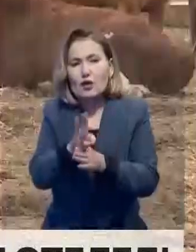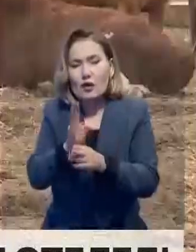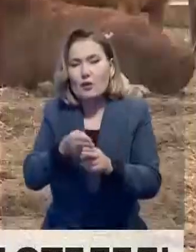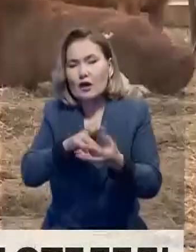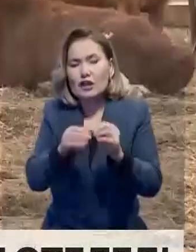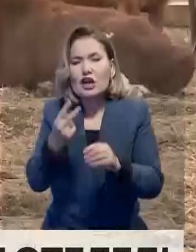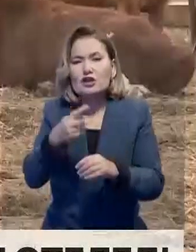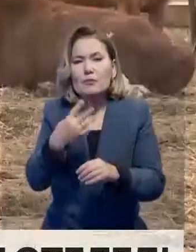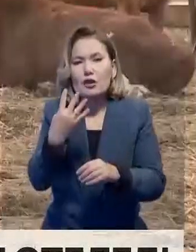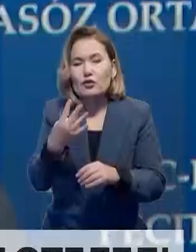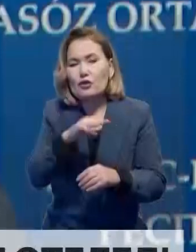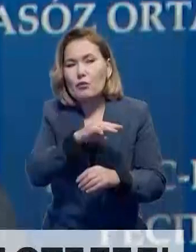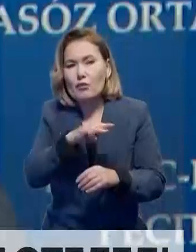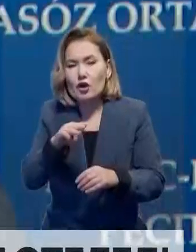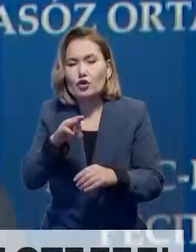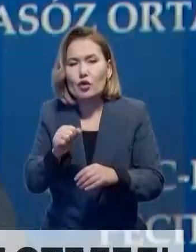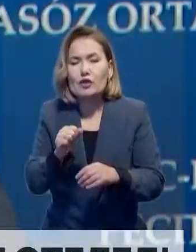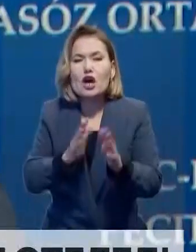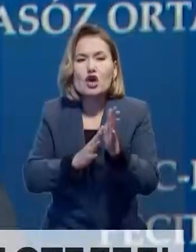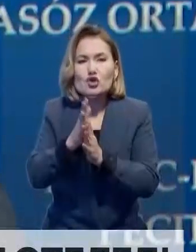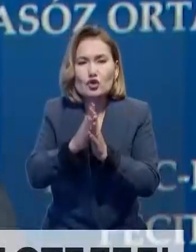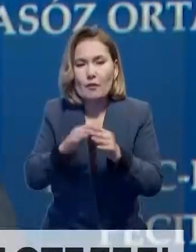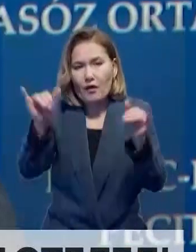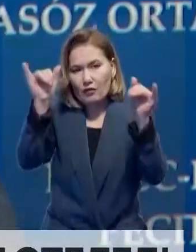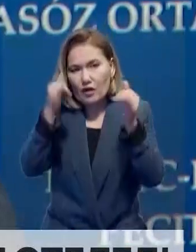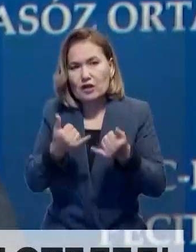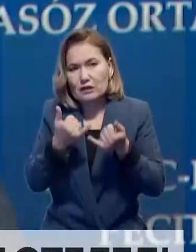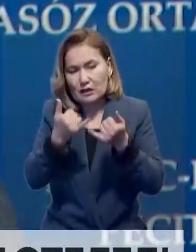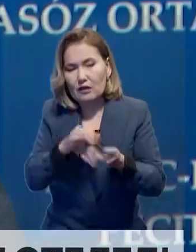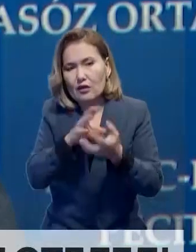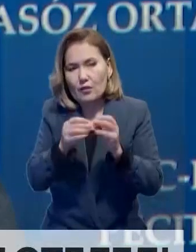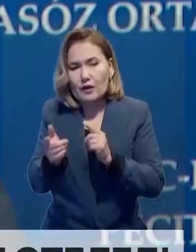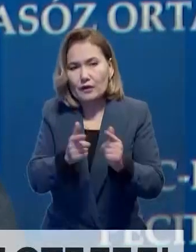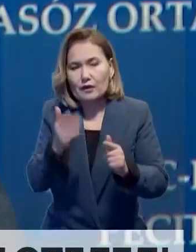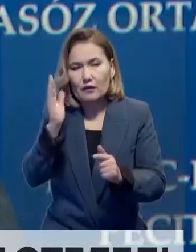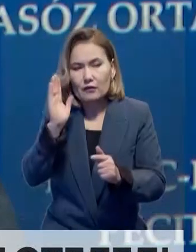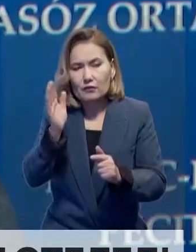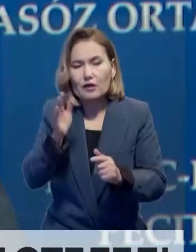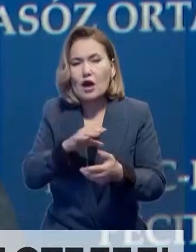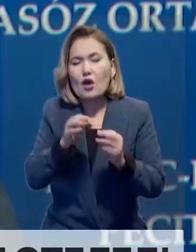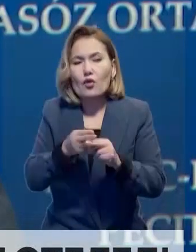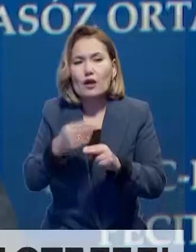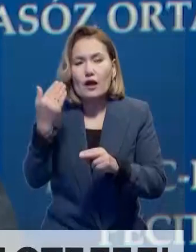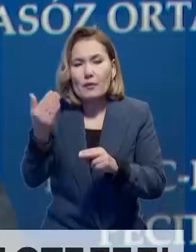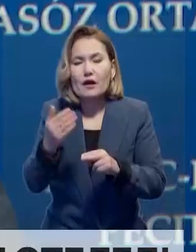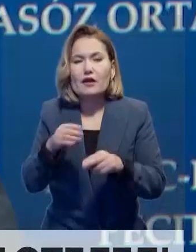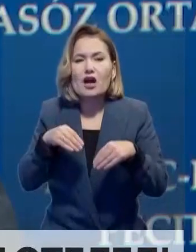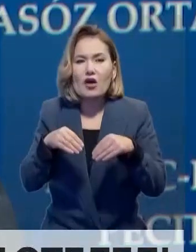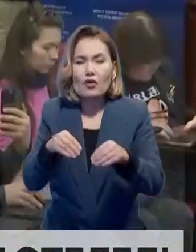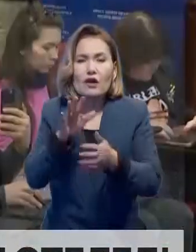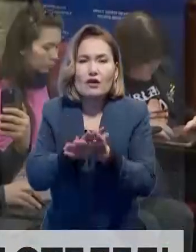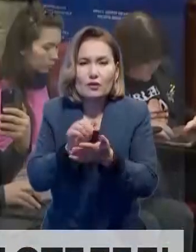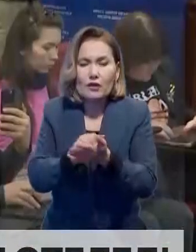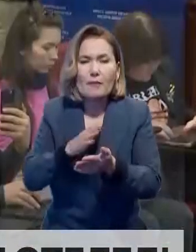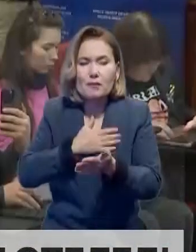24 миллион тонна шөп дайын. У нас много неклассного зерна. Жарамсыз астық мал азығына барады. Осылайша жем шөптен ешқандай мәселе